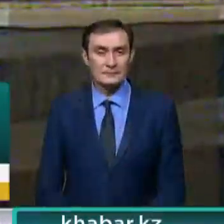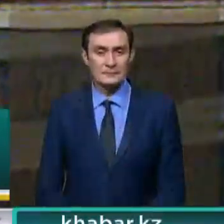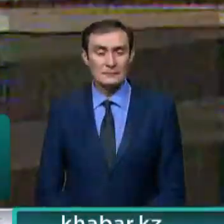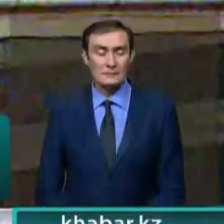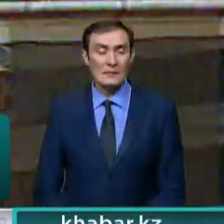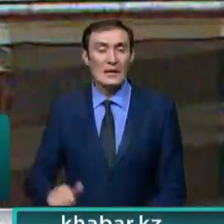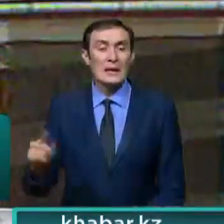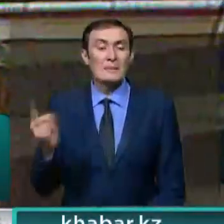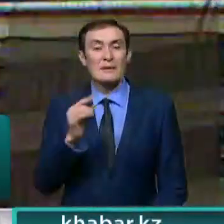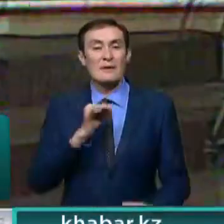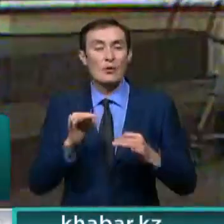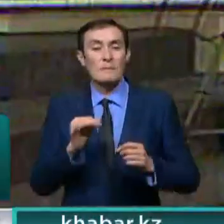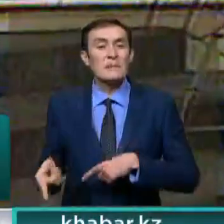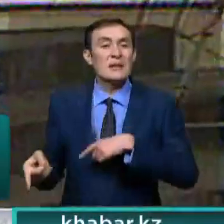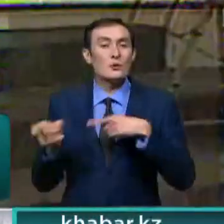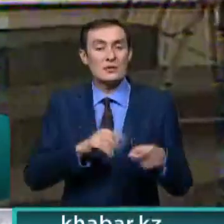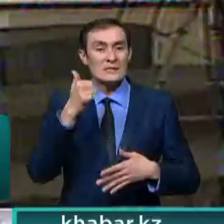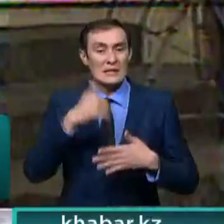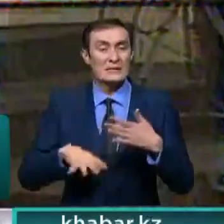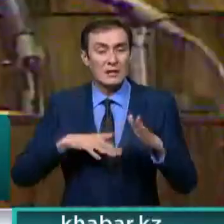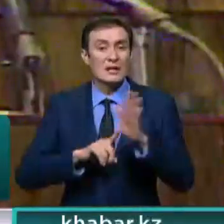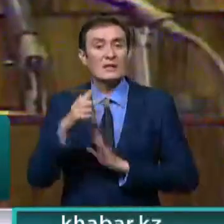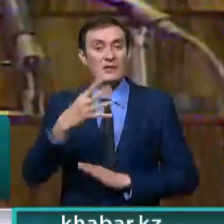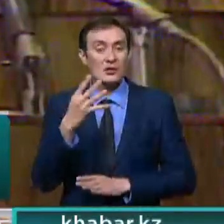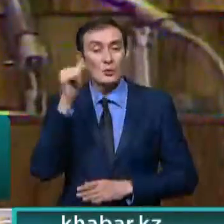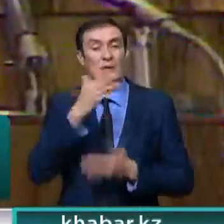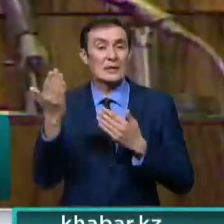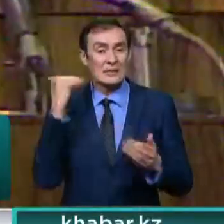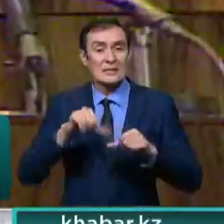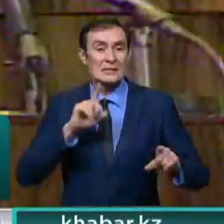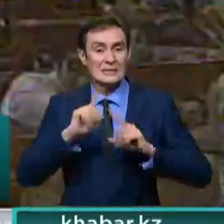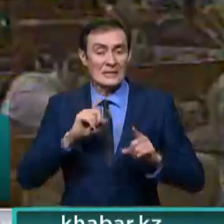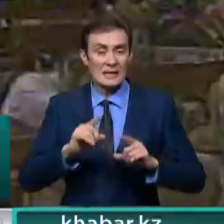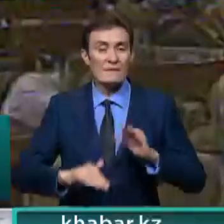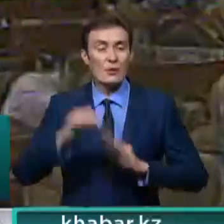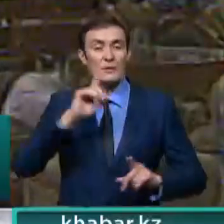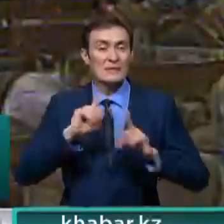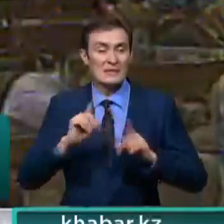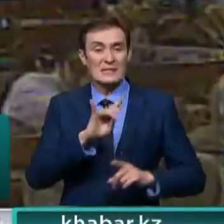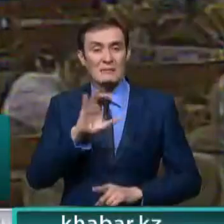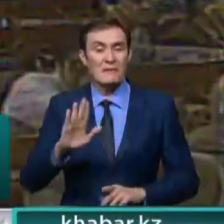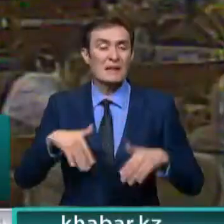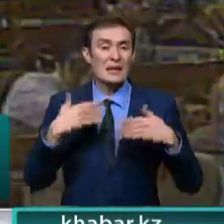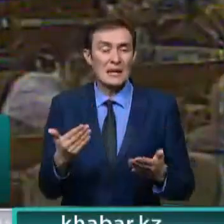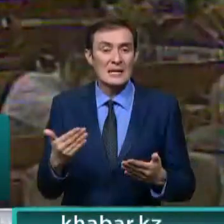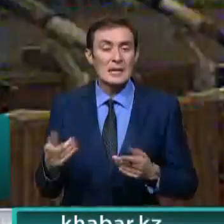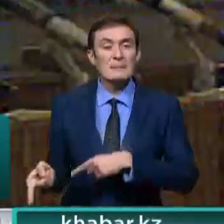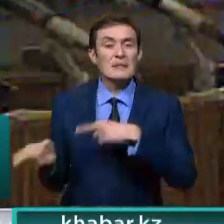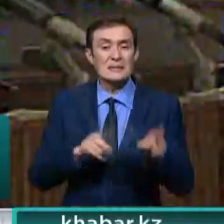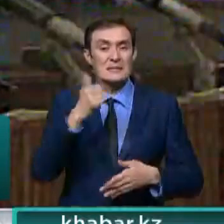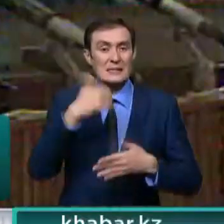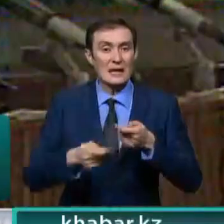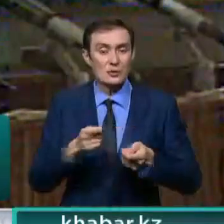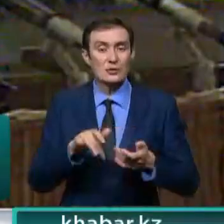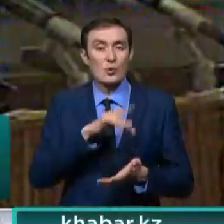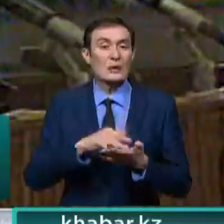Кстати, первые разговоры о переносе столицы появились именно 24 года назад на заседании Верховного Совета. Назарбаев предлагает перенести столицу